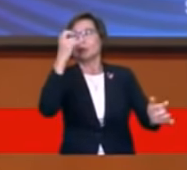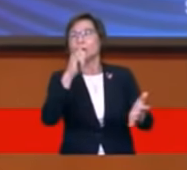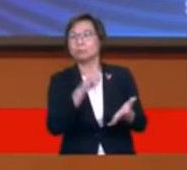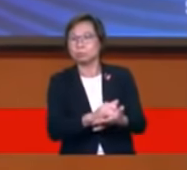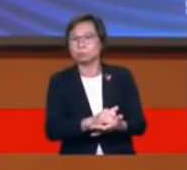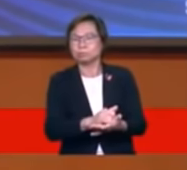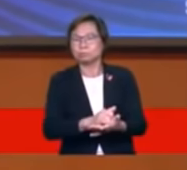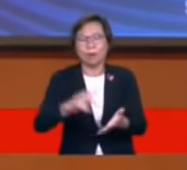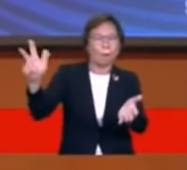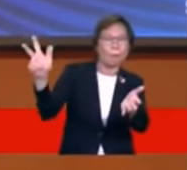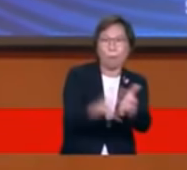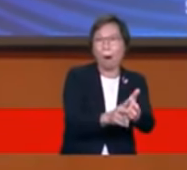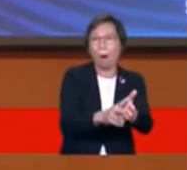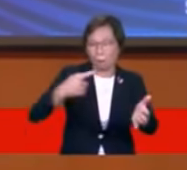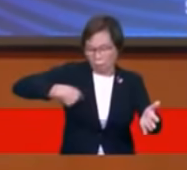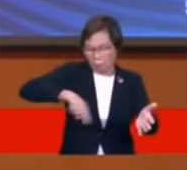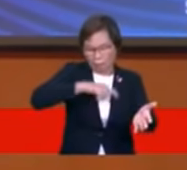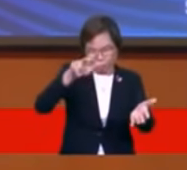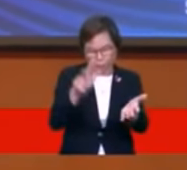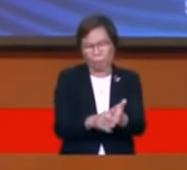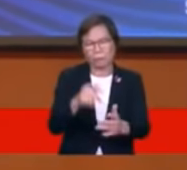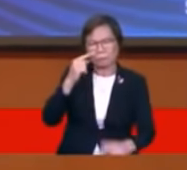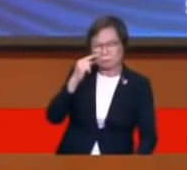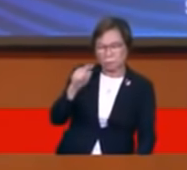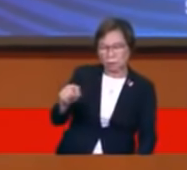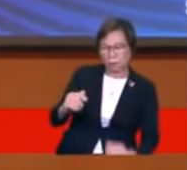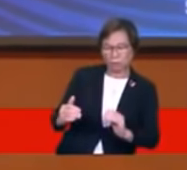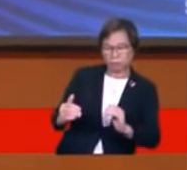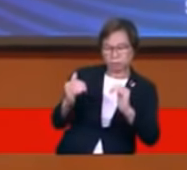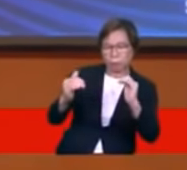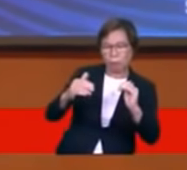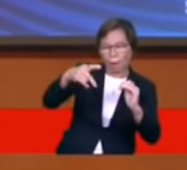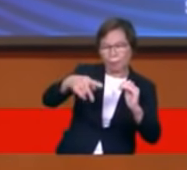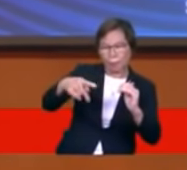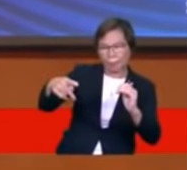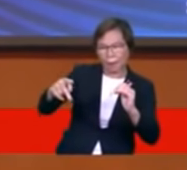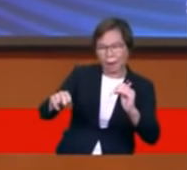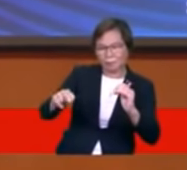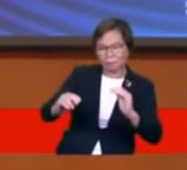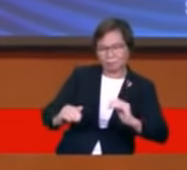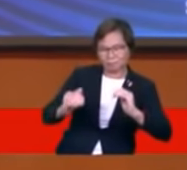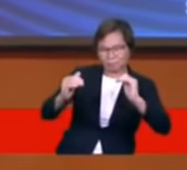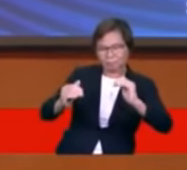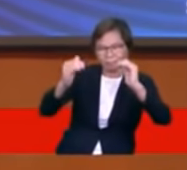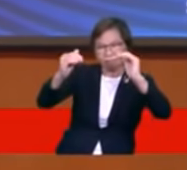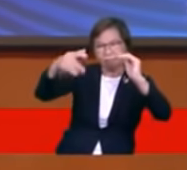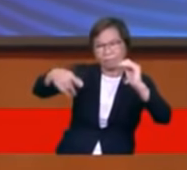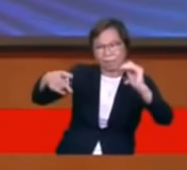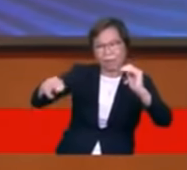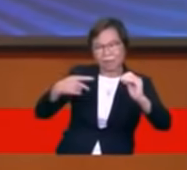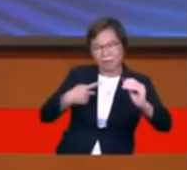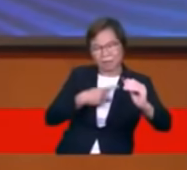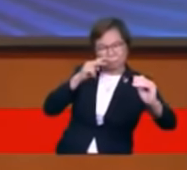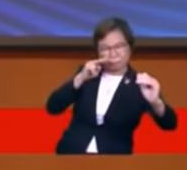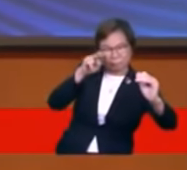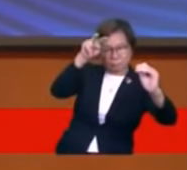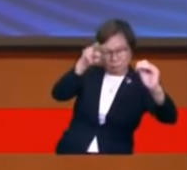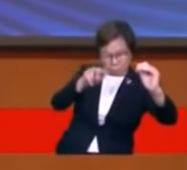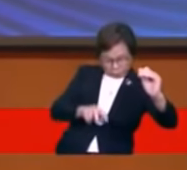sebab itu keputusan dibuat melihat kepada fasa-fasa plan pemulihan negara